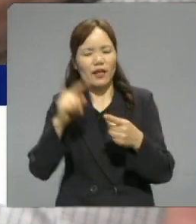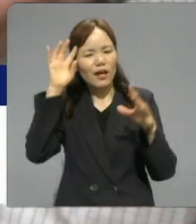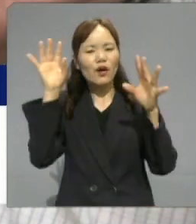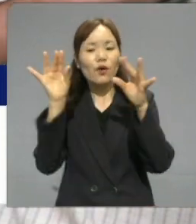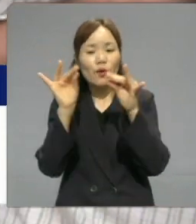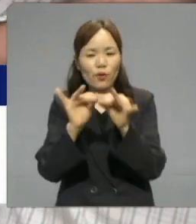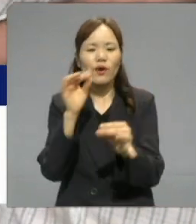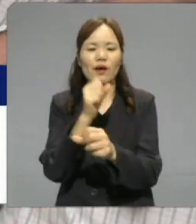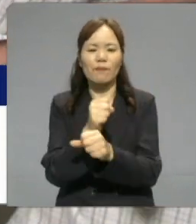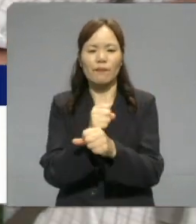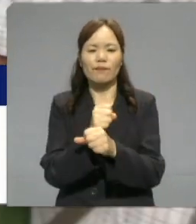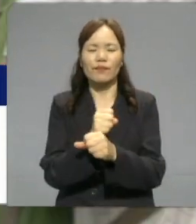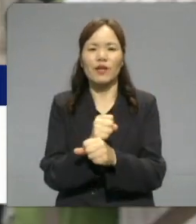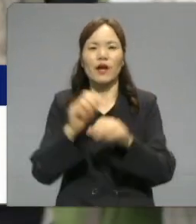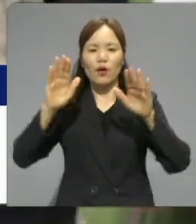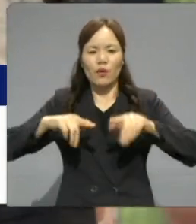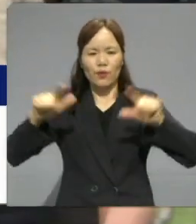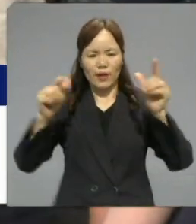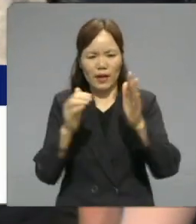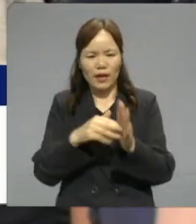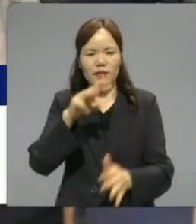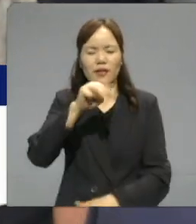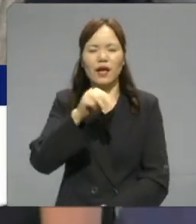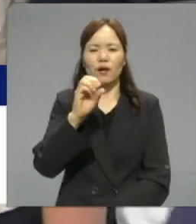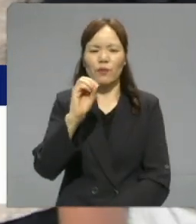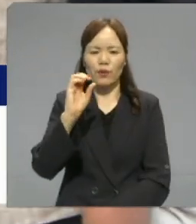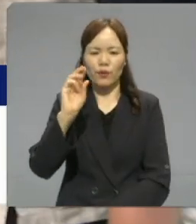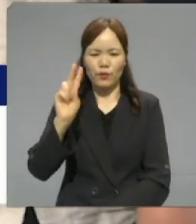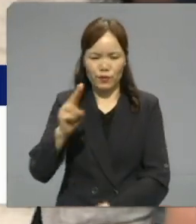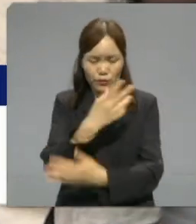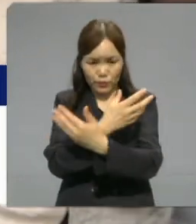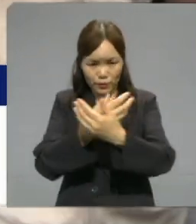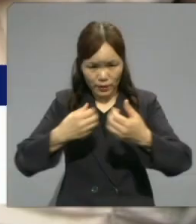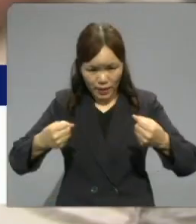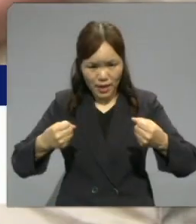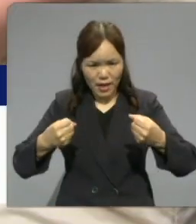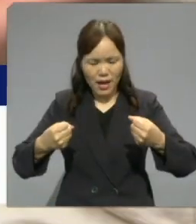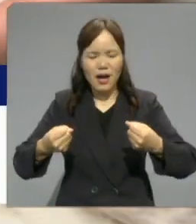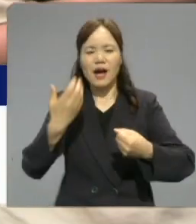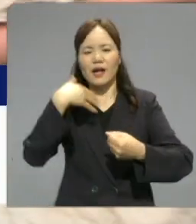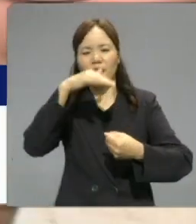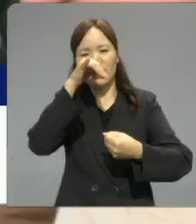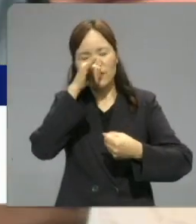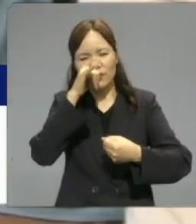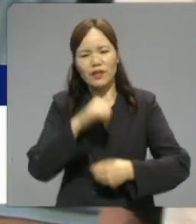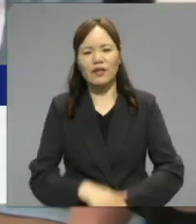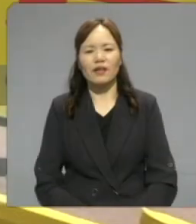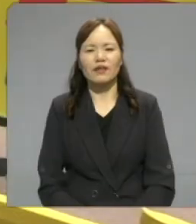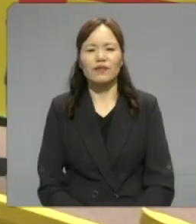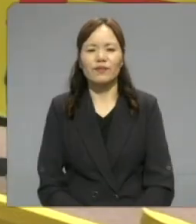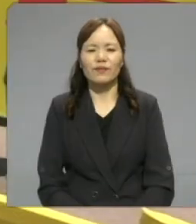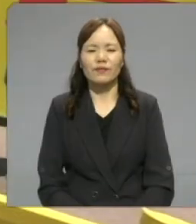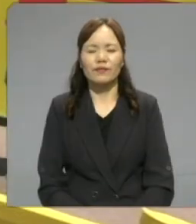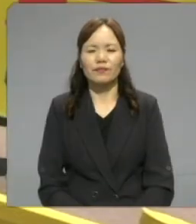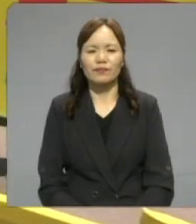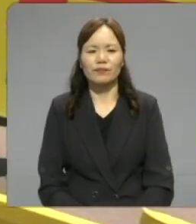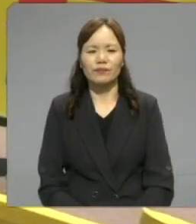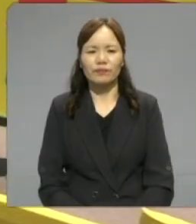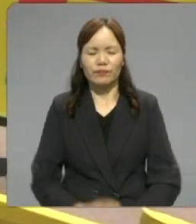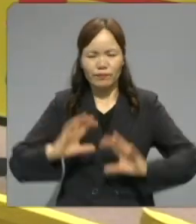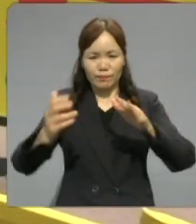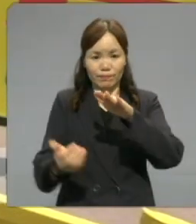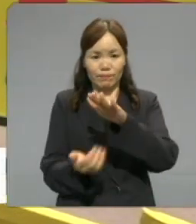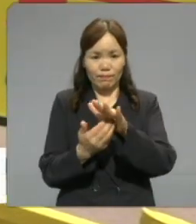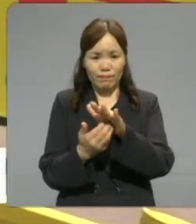공감대를 형성하고 금년까지 MOU와 또 계약 체결을 할 수 있도록 세계